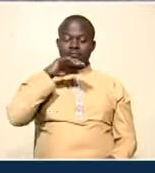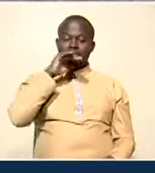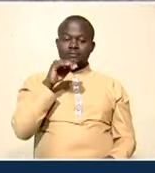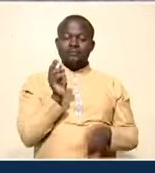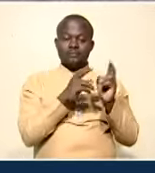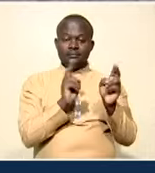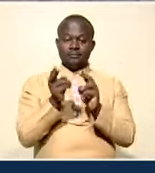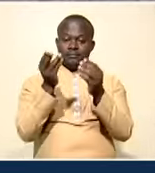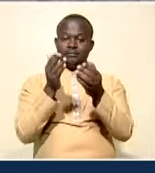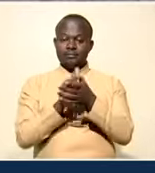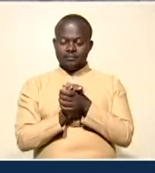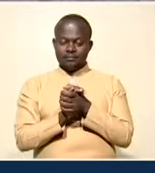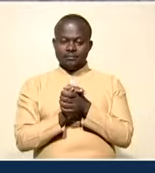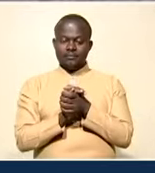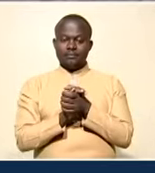isanzwe